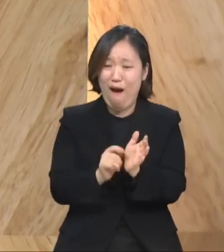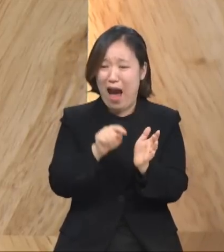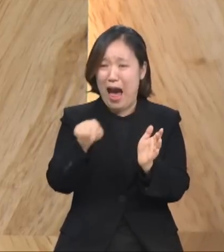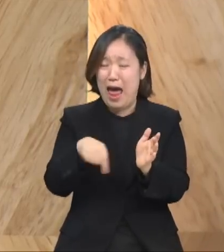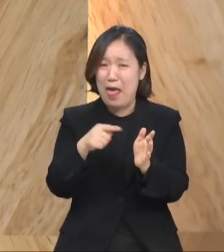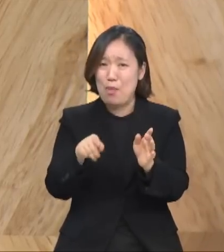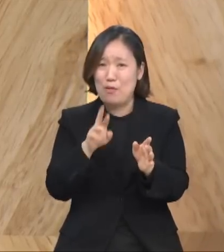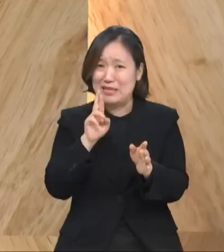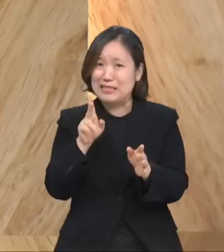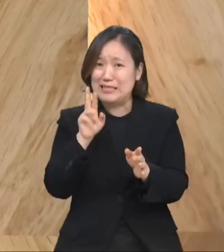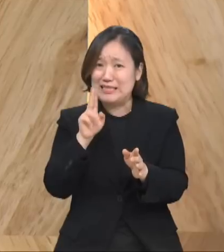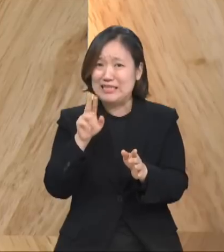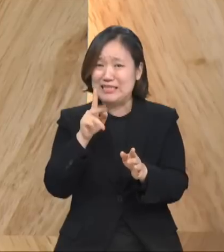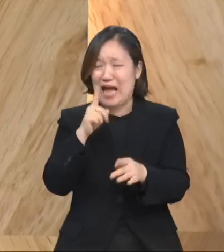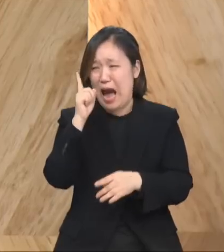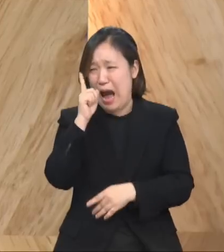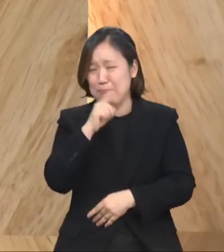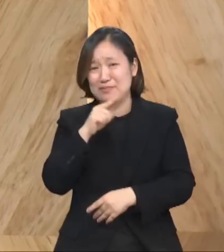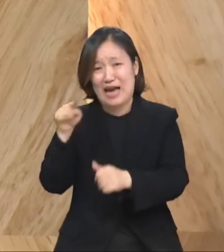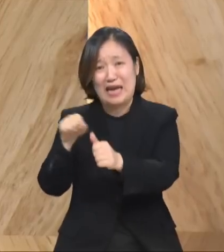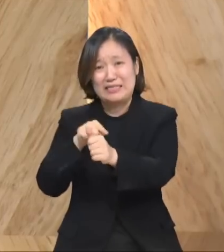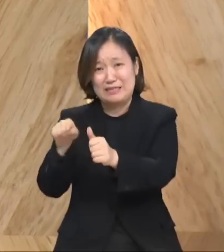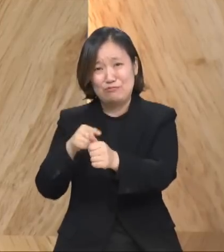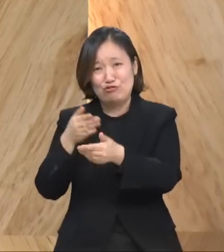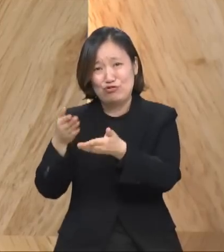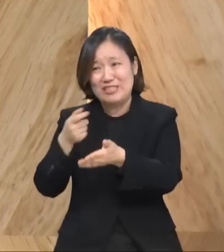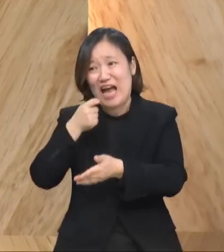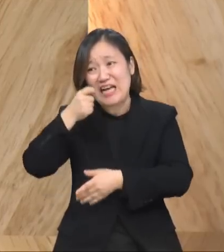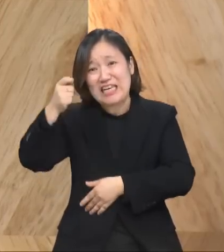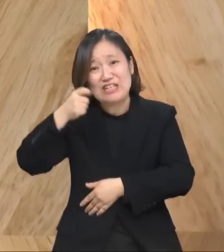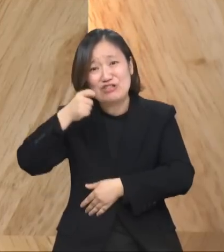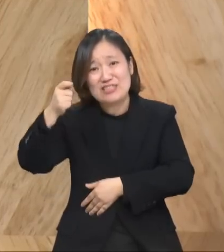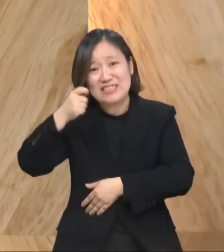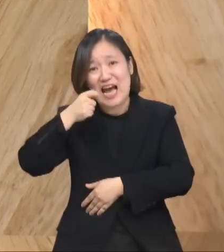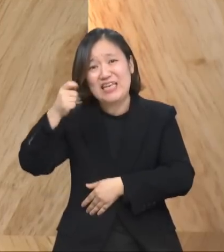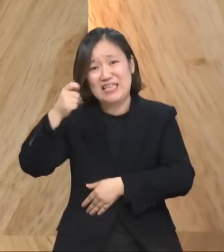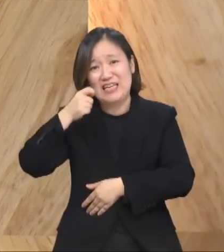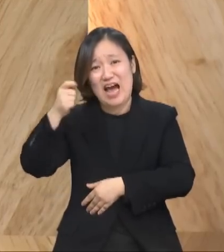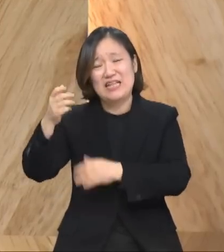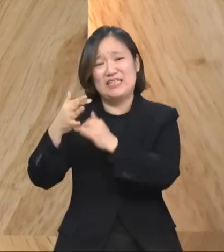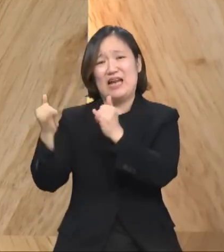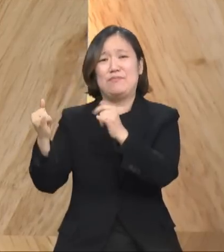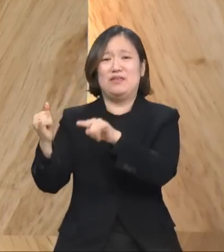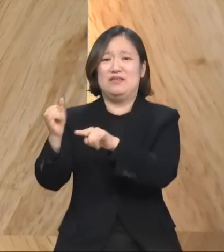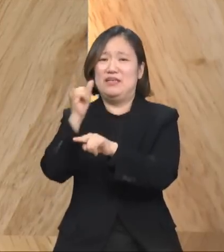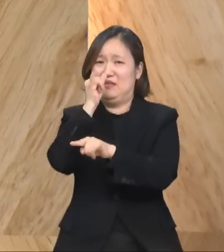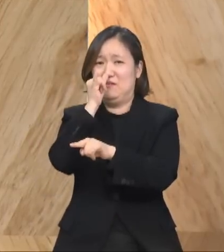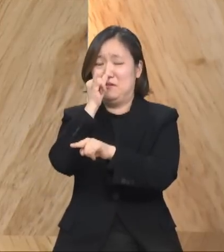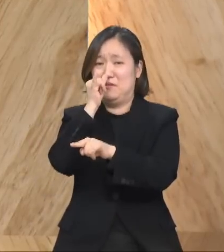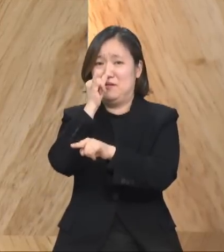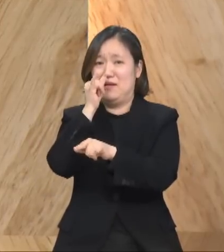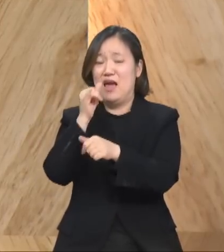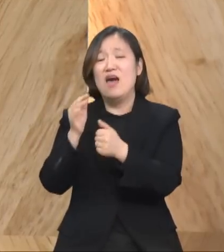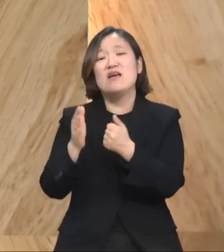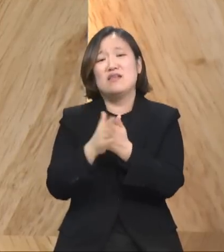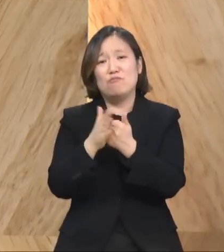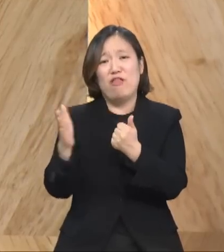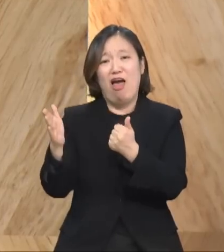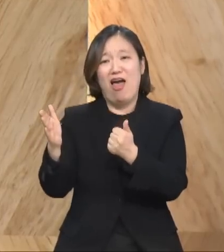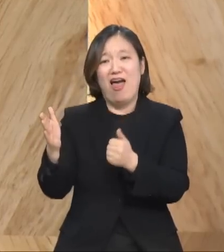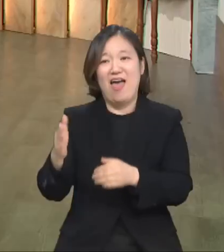잘못된 그런 삿된 가르침을 이렇게 서라는 사람들이 있기 때문에 불교를